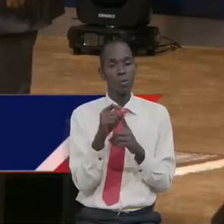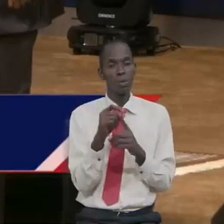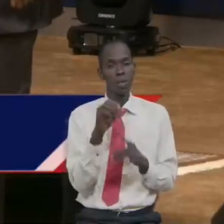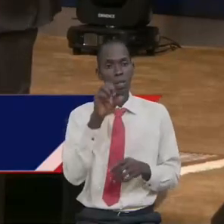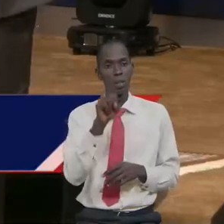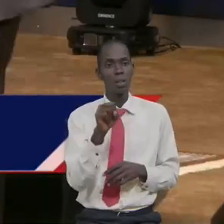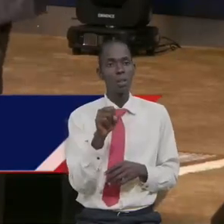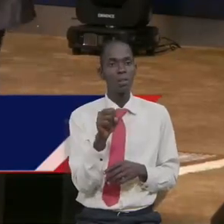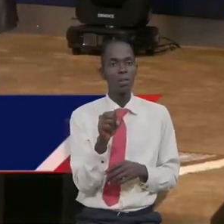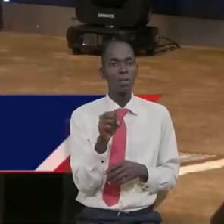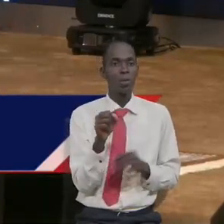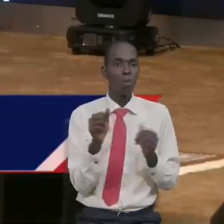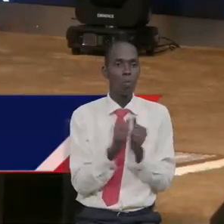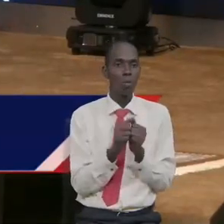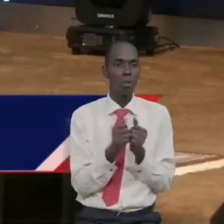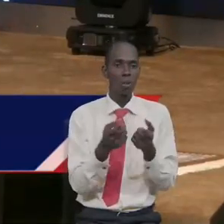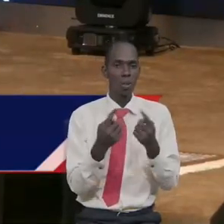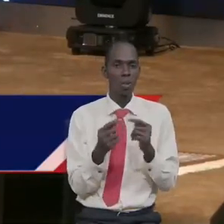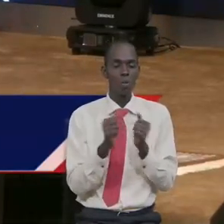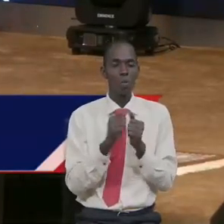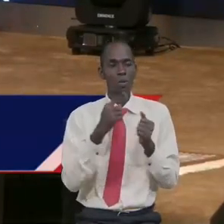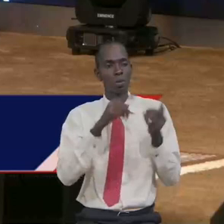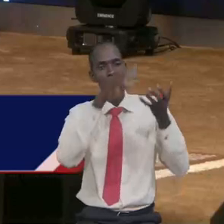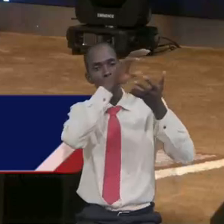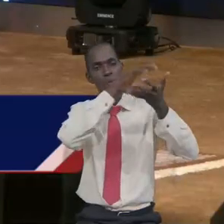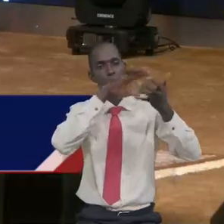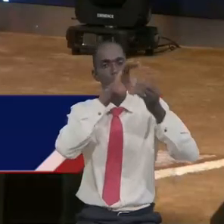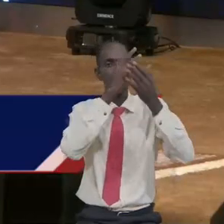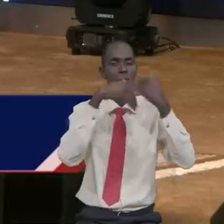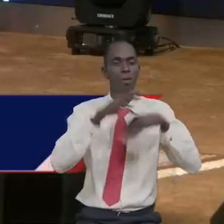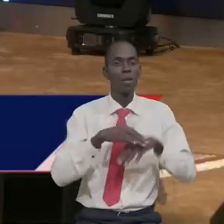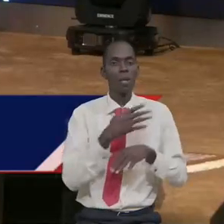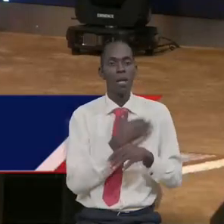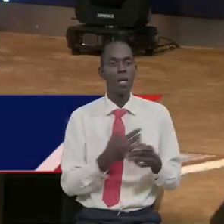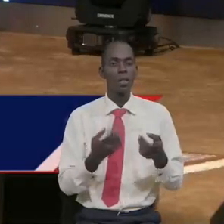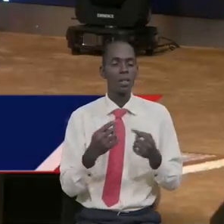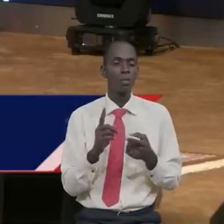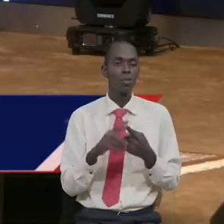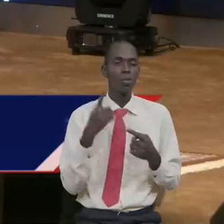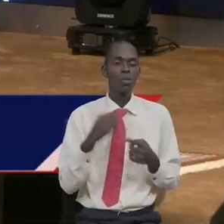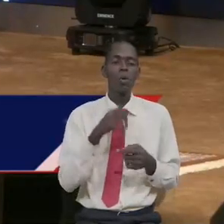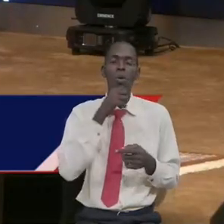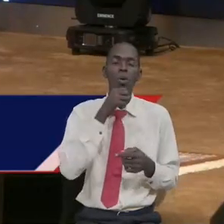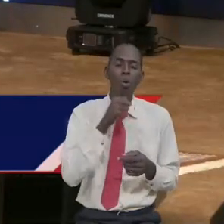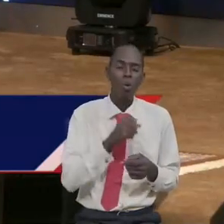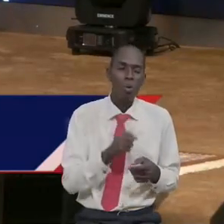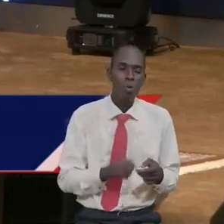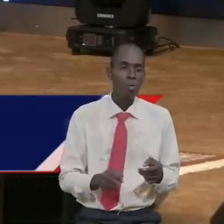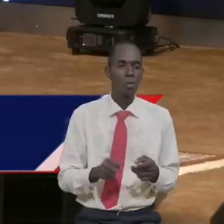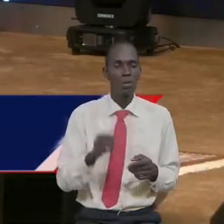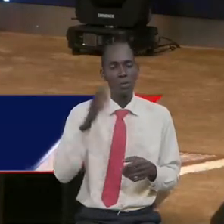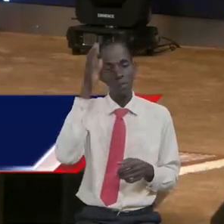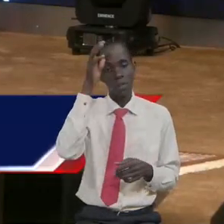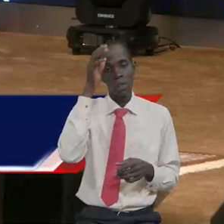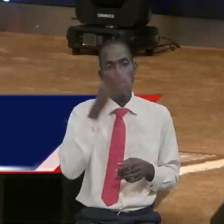un fils de l'homme. Il s'avança vers l'ancien des justes, c'est-à-dire au Père, à Dieu le Père, et on le